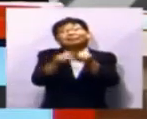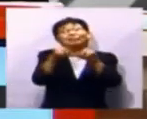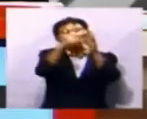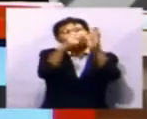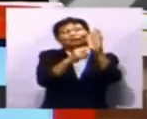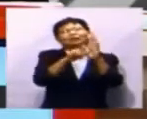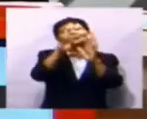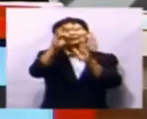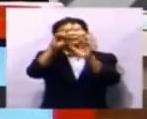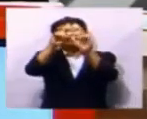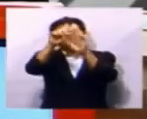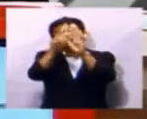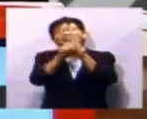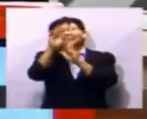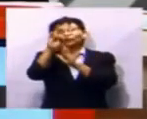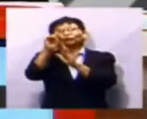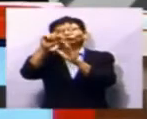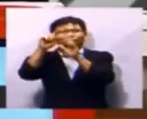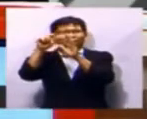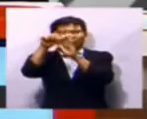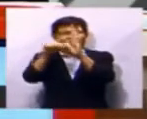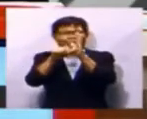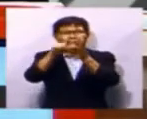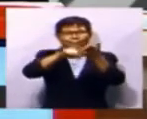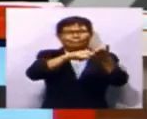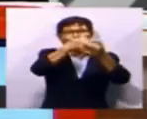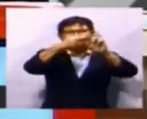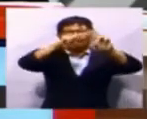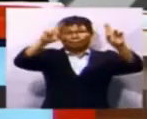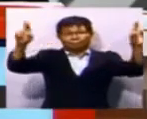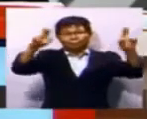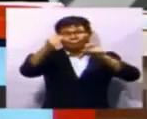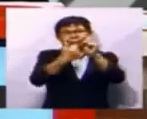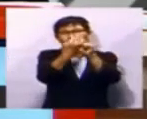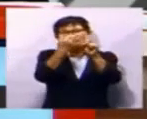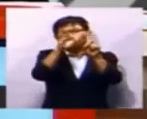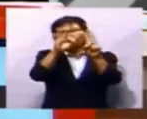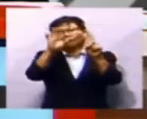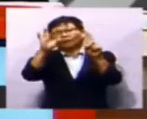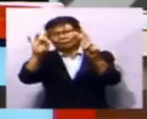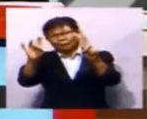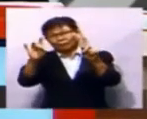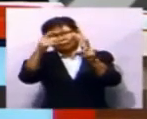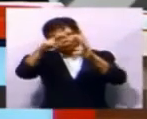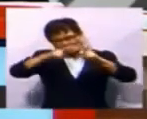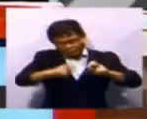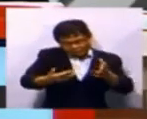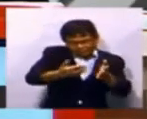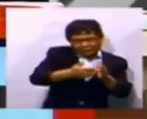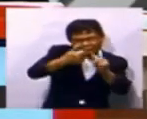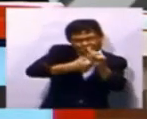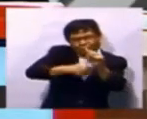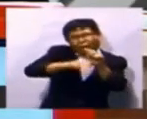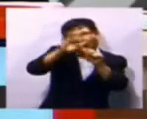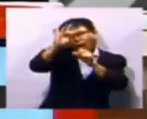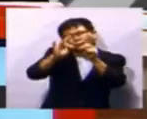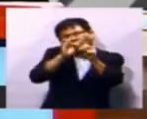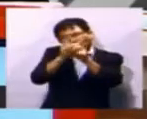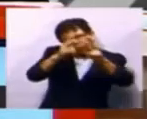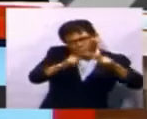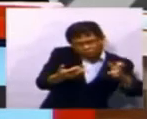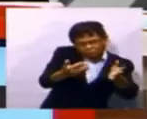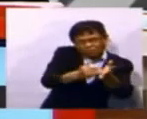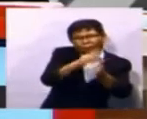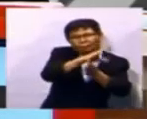Seksyen 7-1 dan 2 Akta Pilihan Raya 1958 yang memerlukan kajian semula sekurang-kurangnya setiap 8 tahun